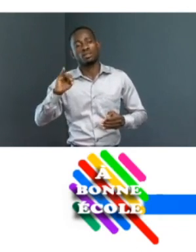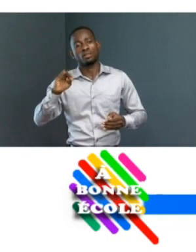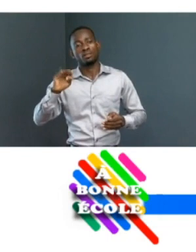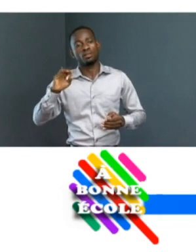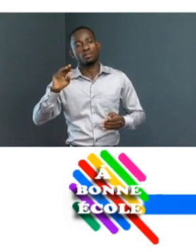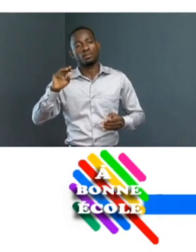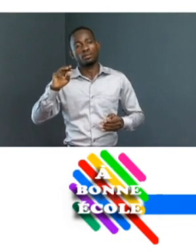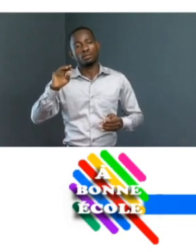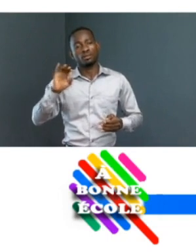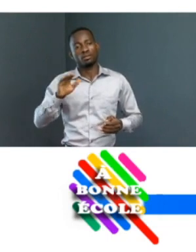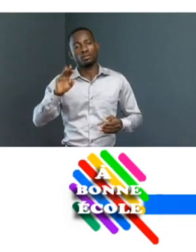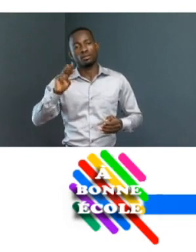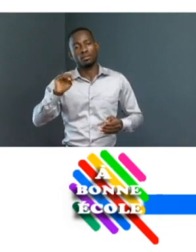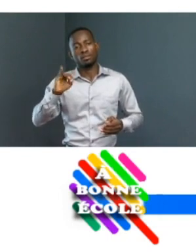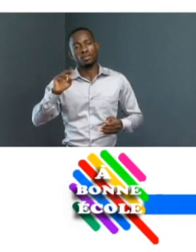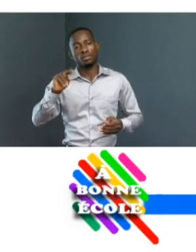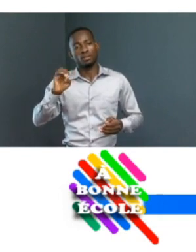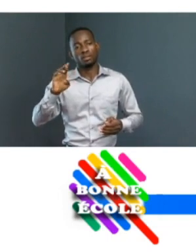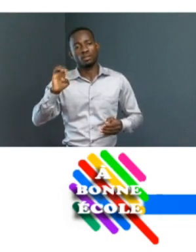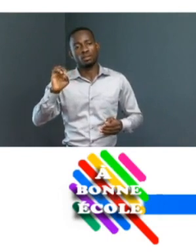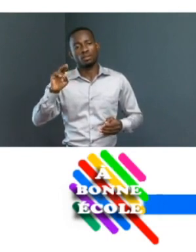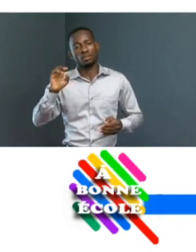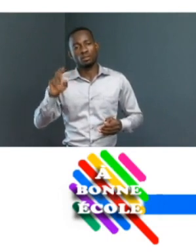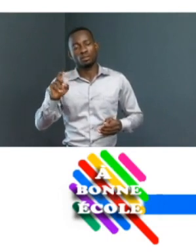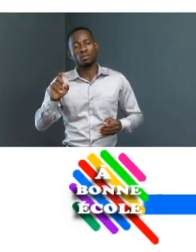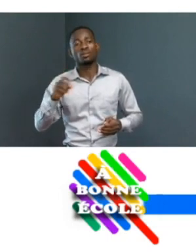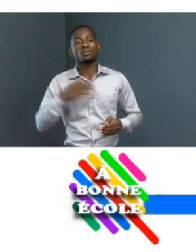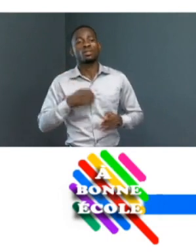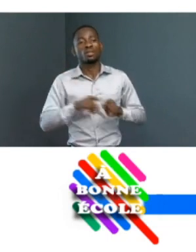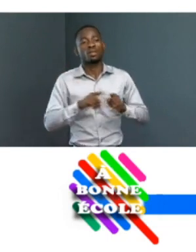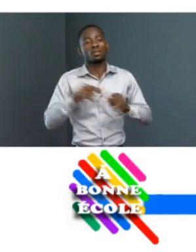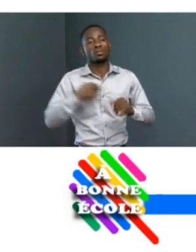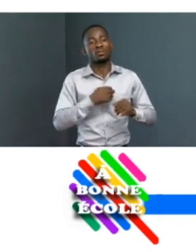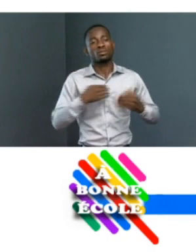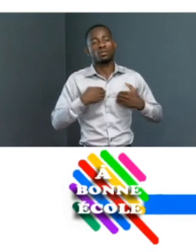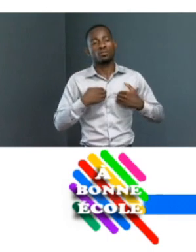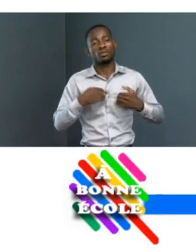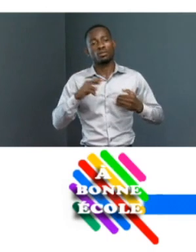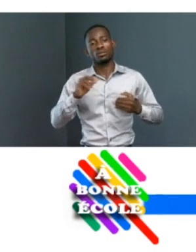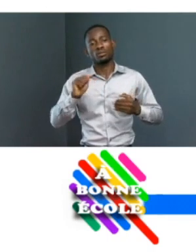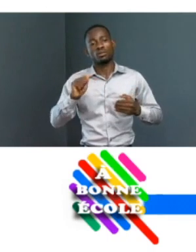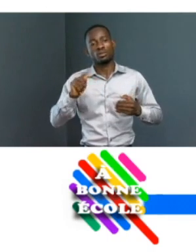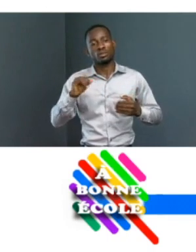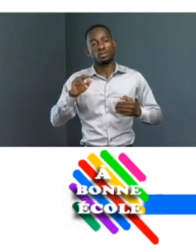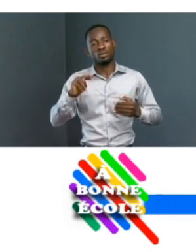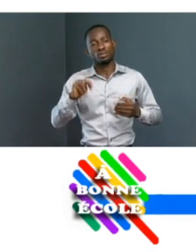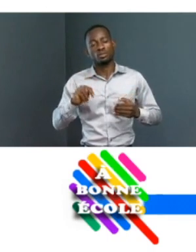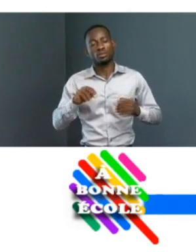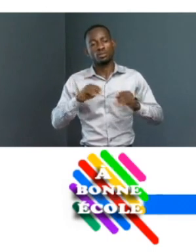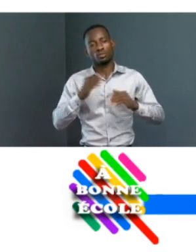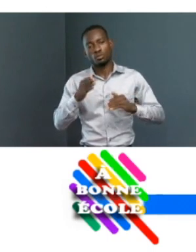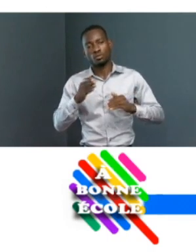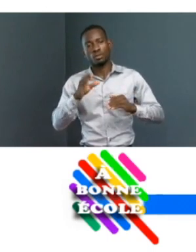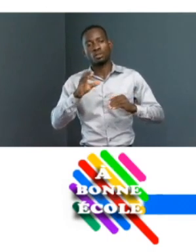énergétiques et en sels minéraux. Et également, nous avons une ration suivant les climats. Donc, vous convenez